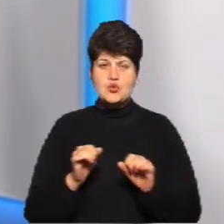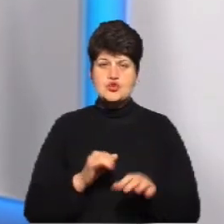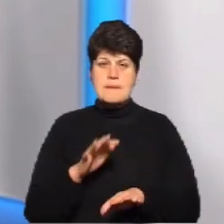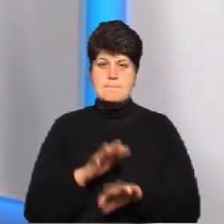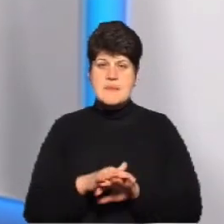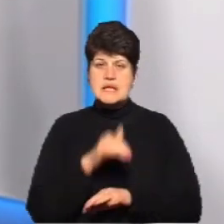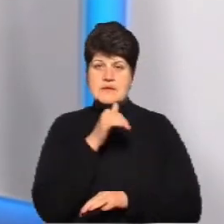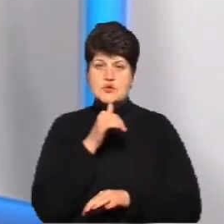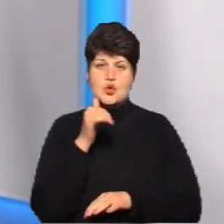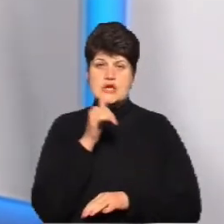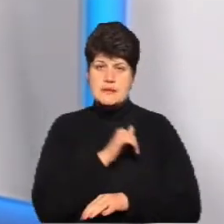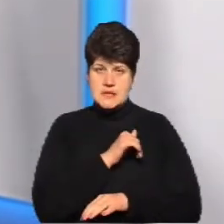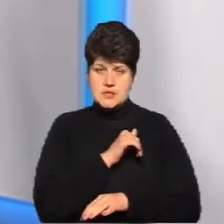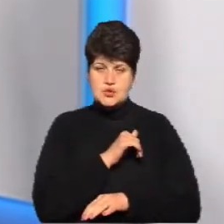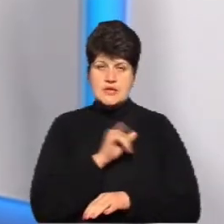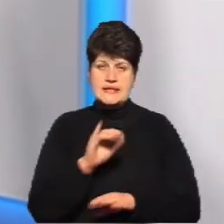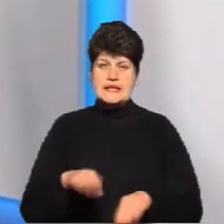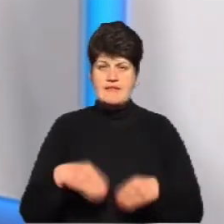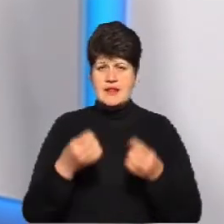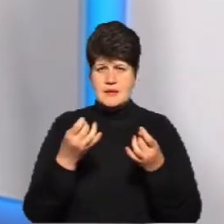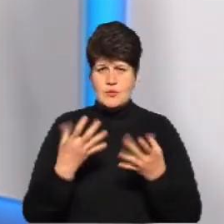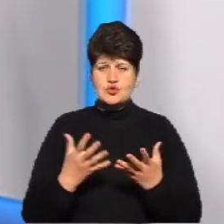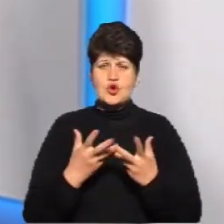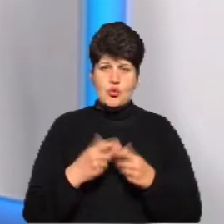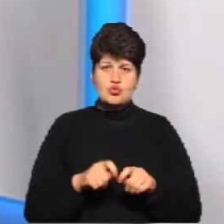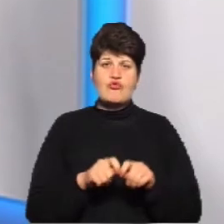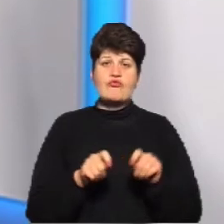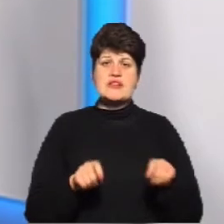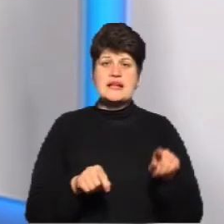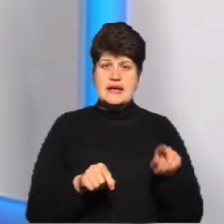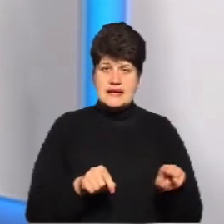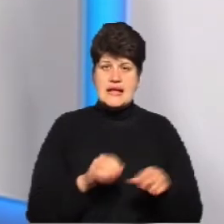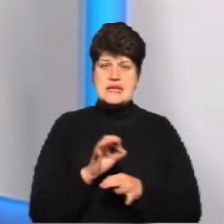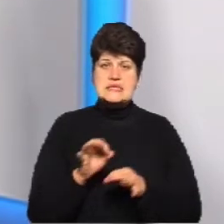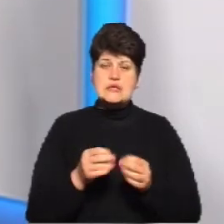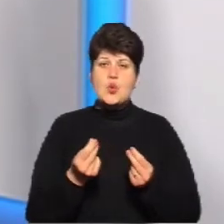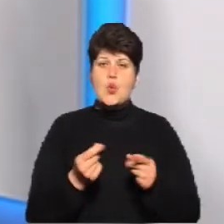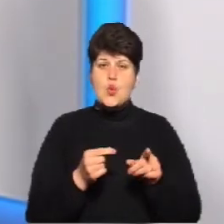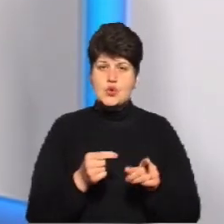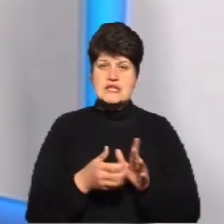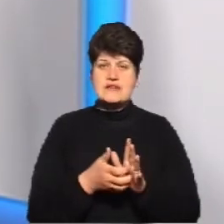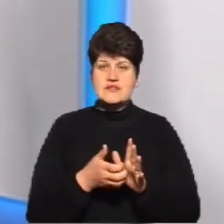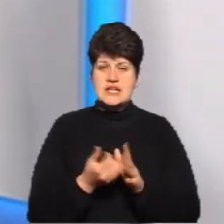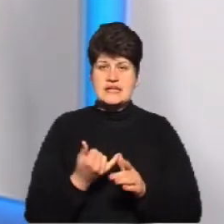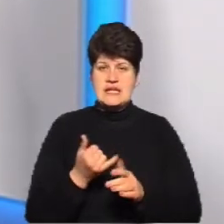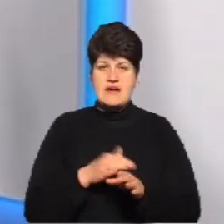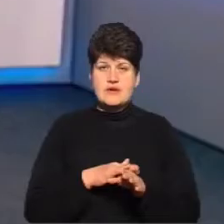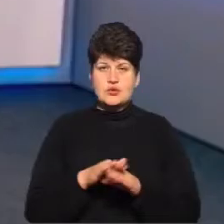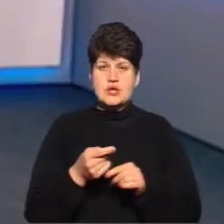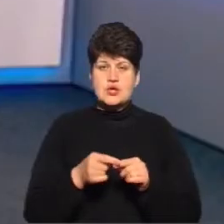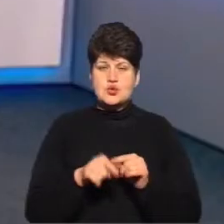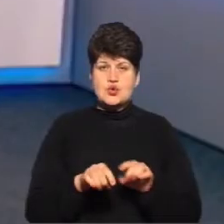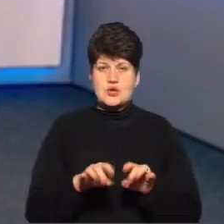таємницею, і давали просто, що рахунок відкритий, але залишку коштів не вистачає для виконання цього рішення. Угу. Це